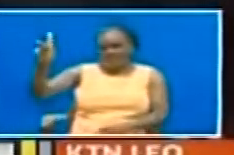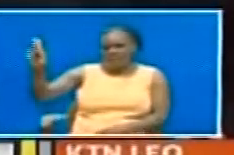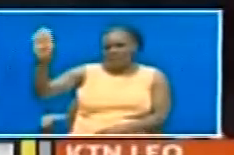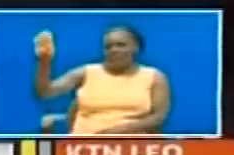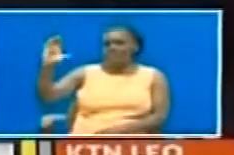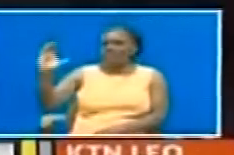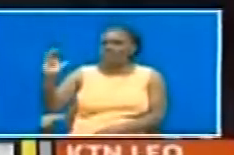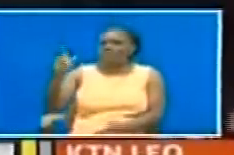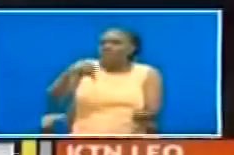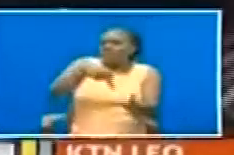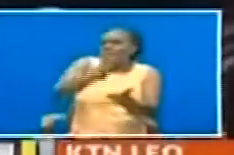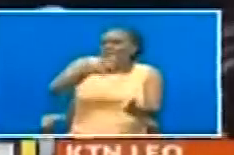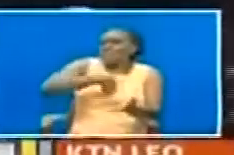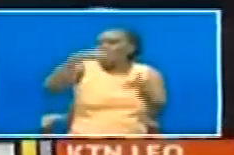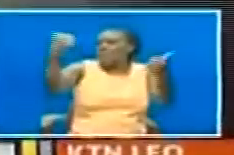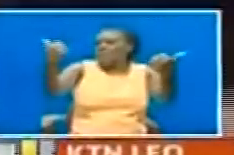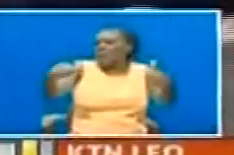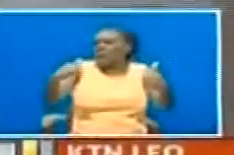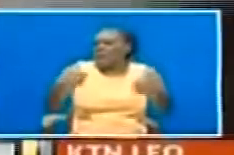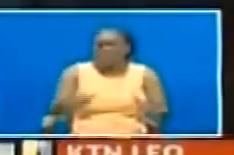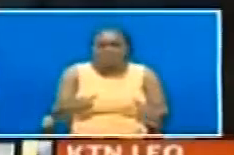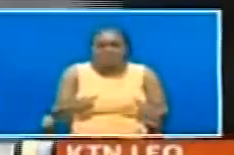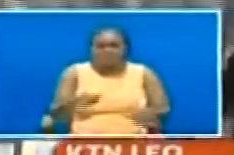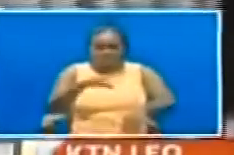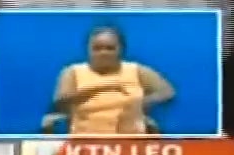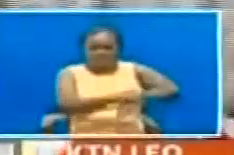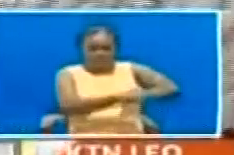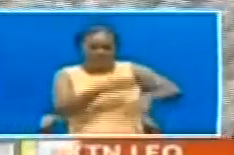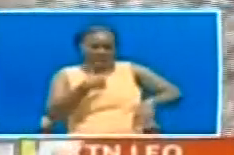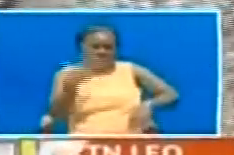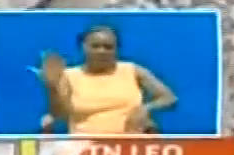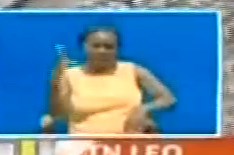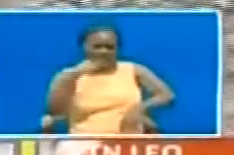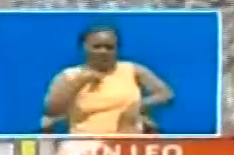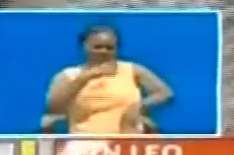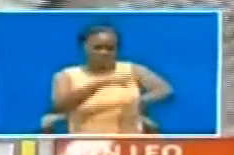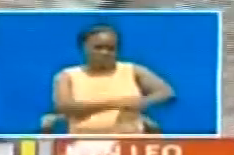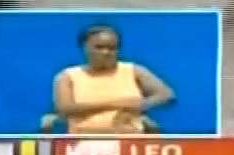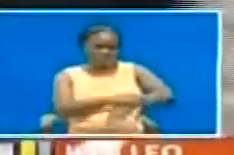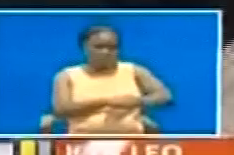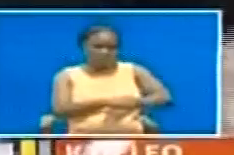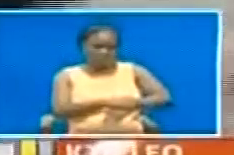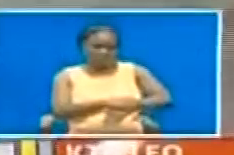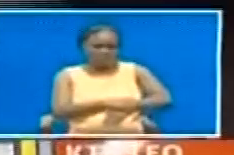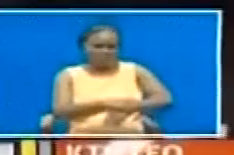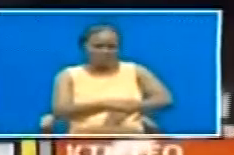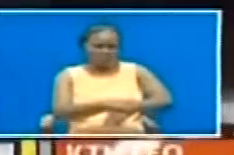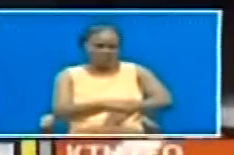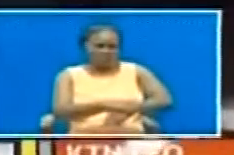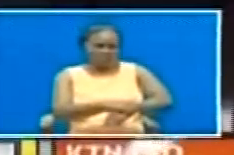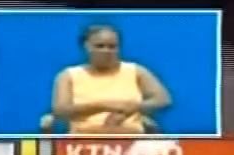zile pesa wajanipa, sema pesa zako. Akanishika mkono hivi, alikuwa kule, akasogea na kiti chake paka